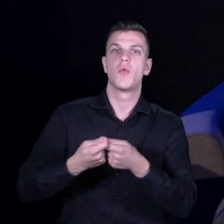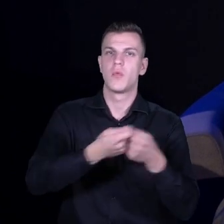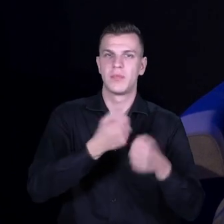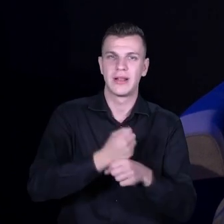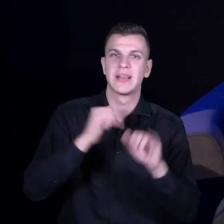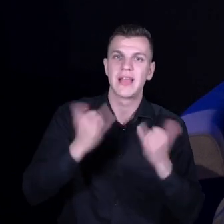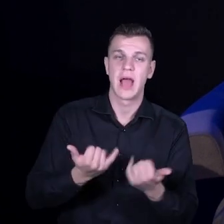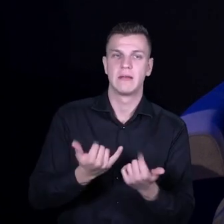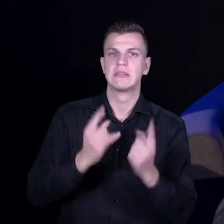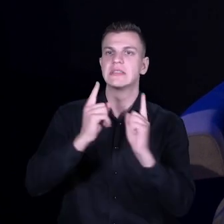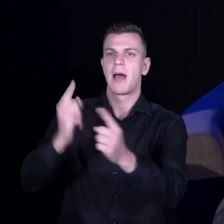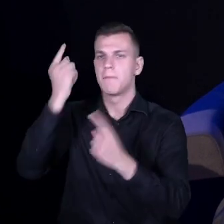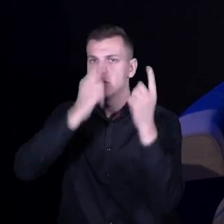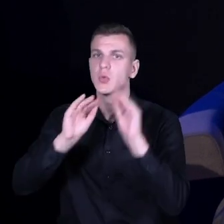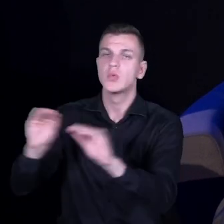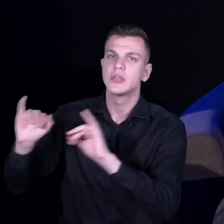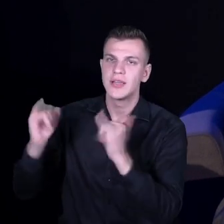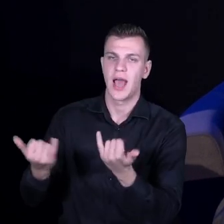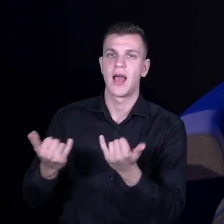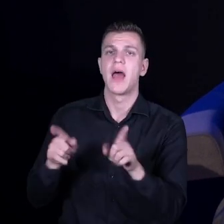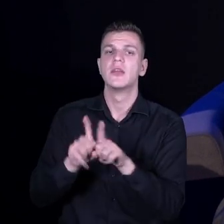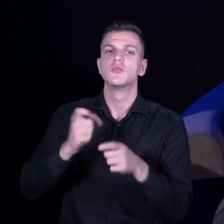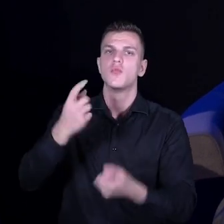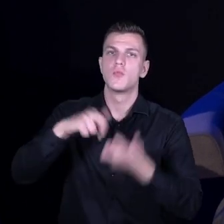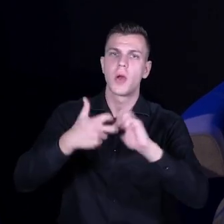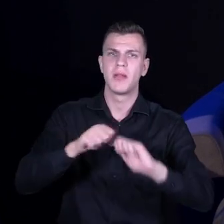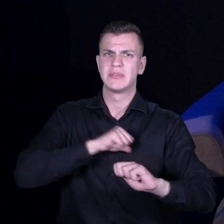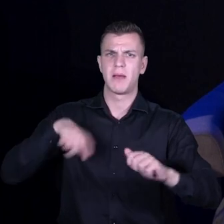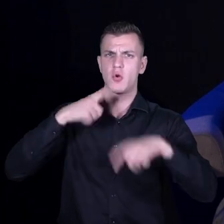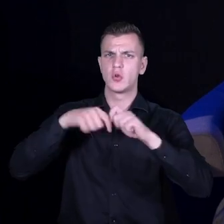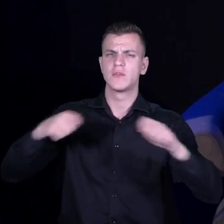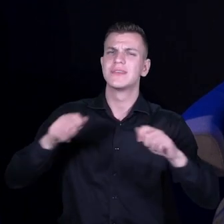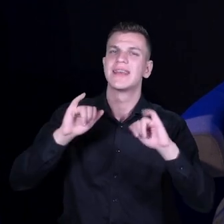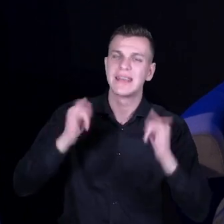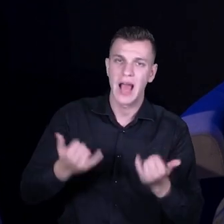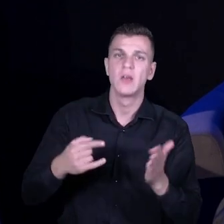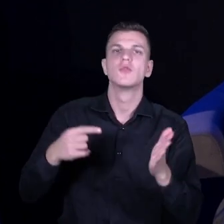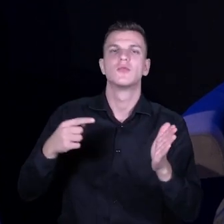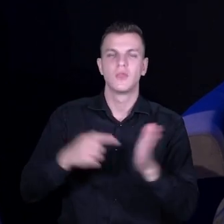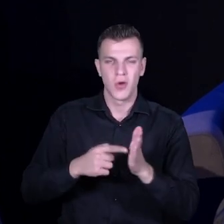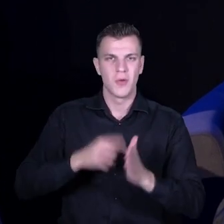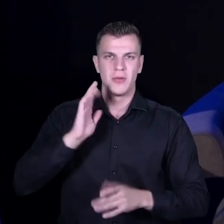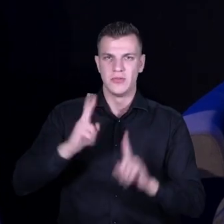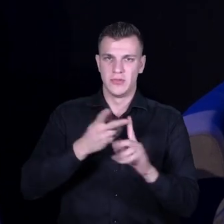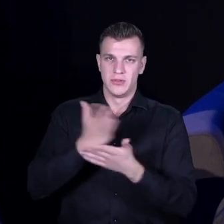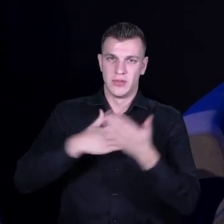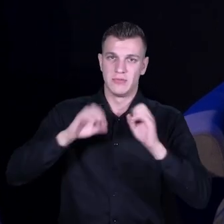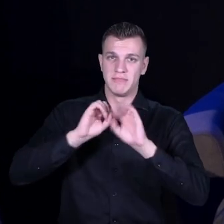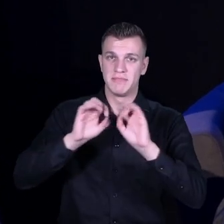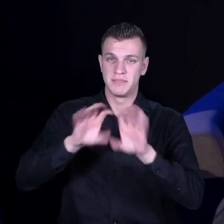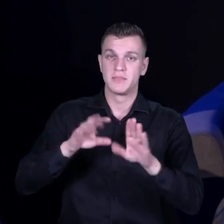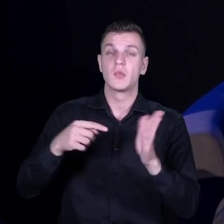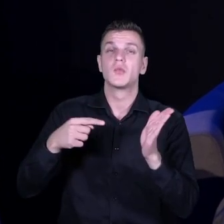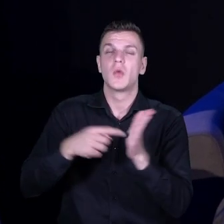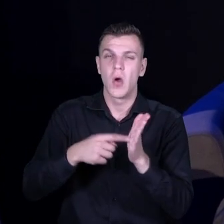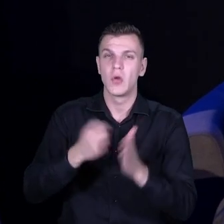myślenia, jak uczyć rozwiązywania problemów, więc mam nadzieję, że to się tutaj dobrze złoży z tym podejściem, które w Laboratoriach Przyszłości od